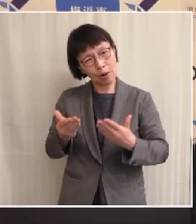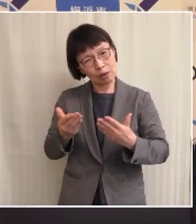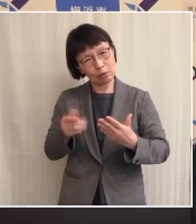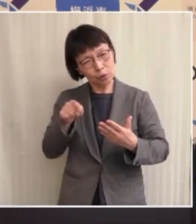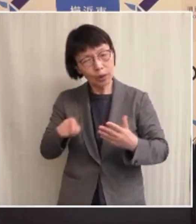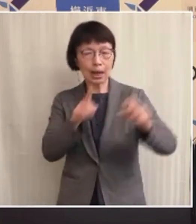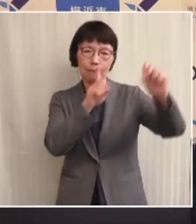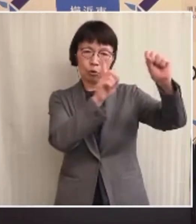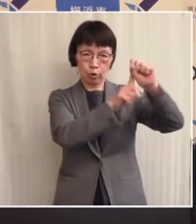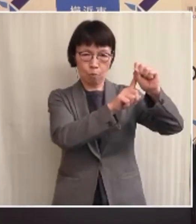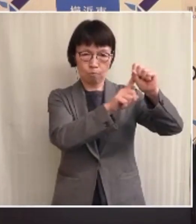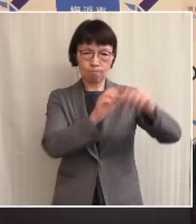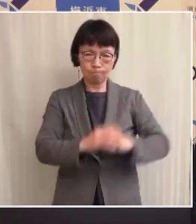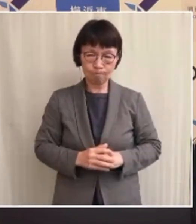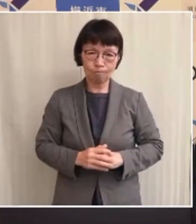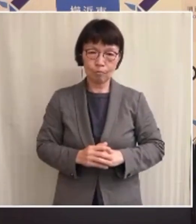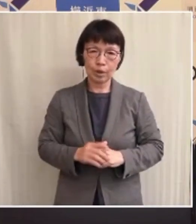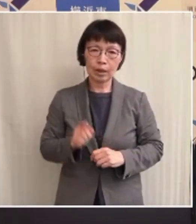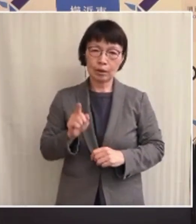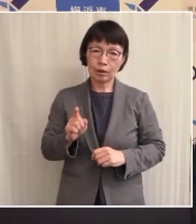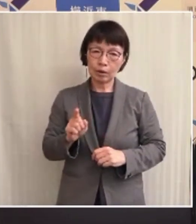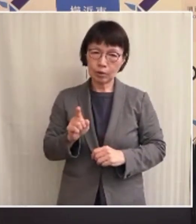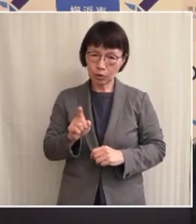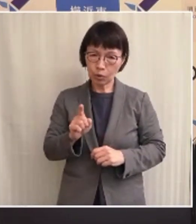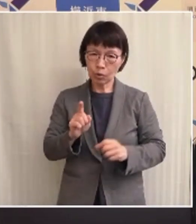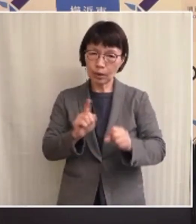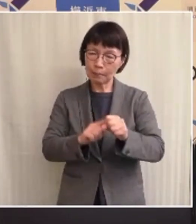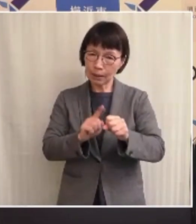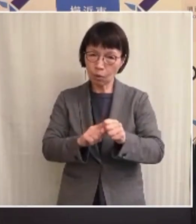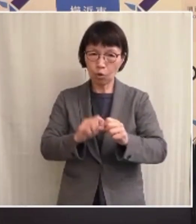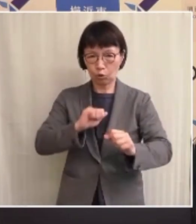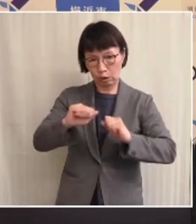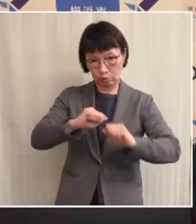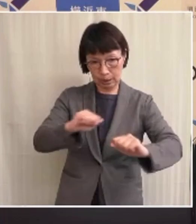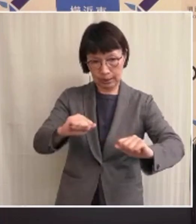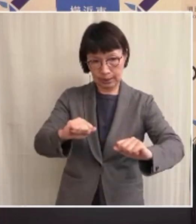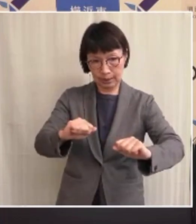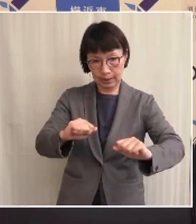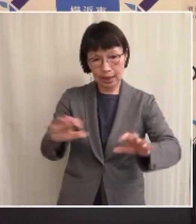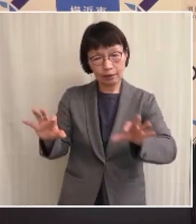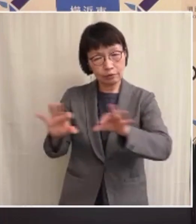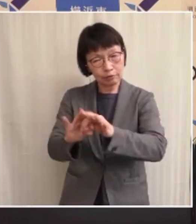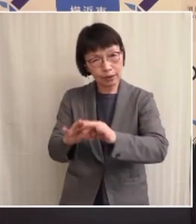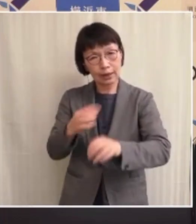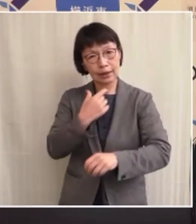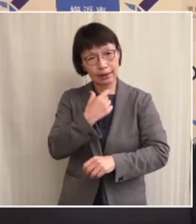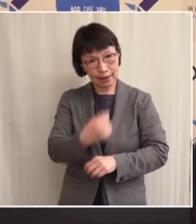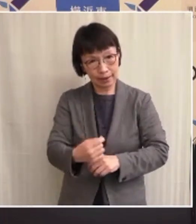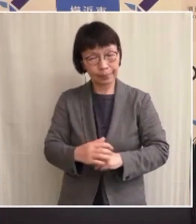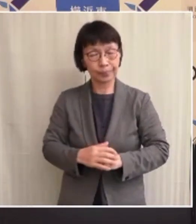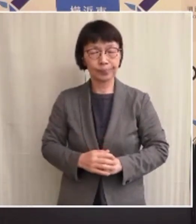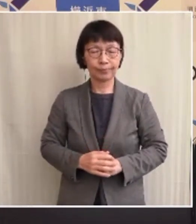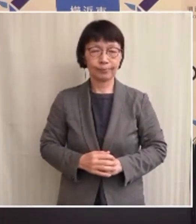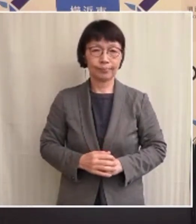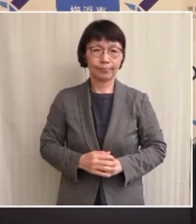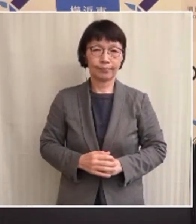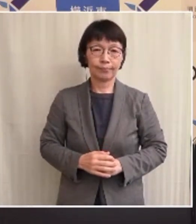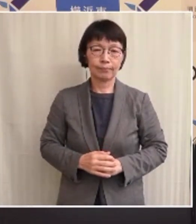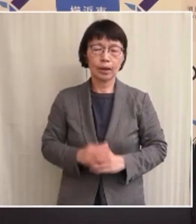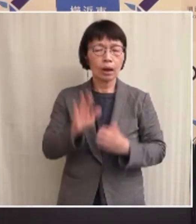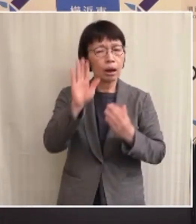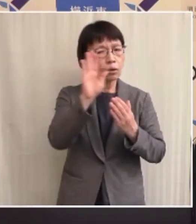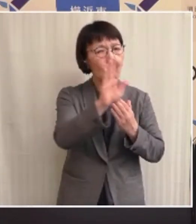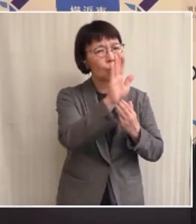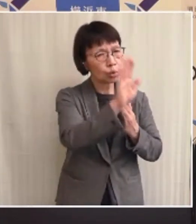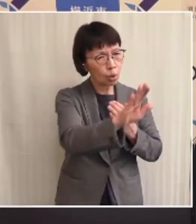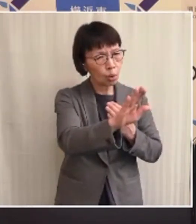ですので、そういったことに資するような取り組みにつなげていきたいというふうに考えております。今後